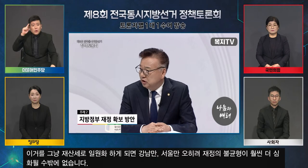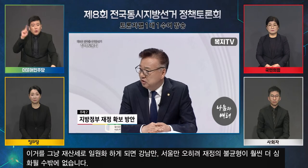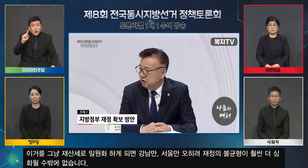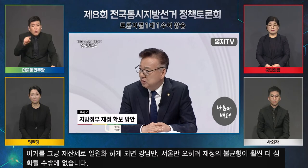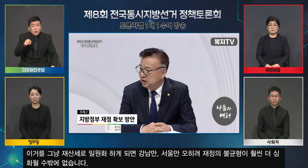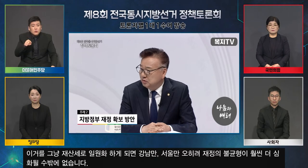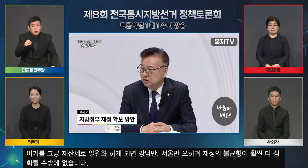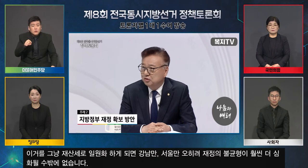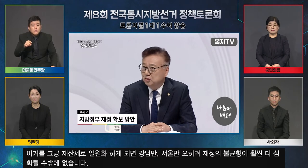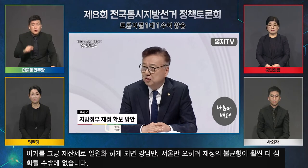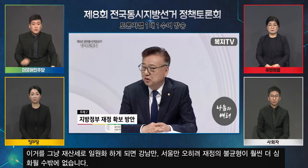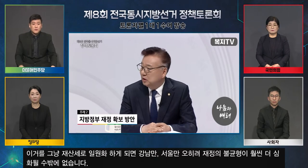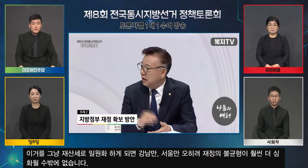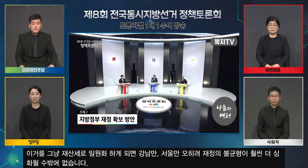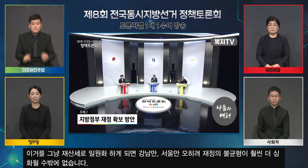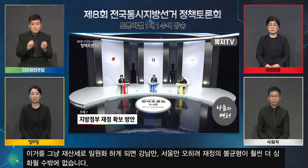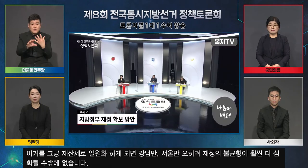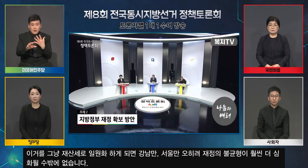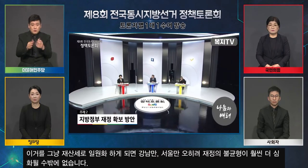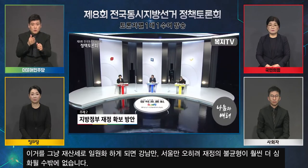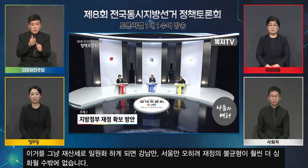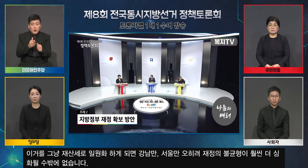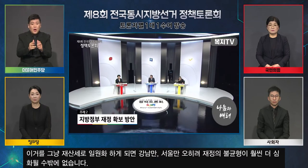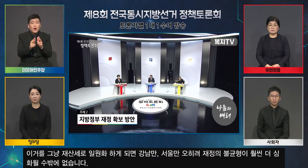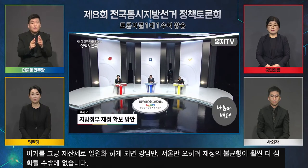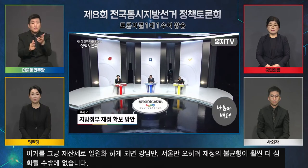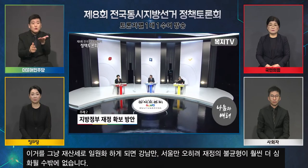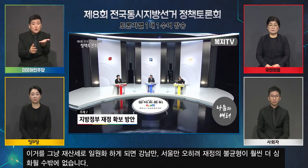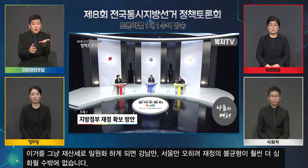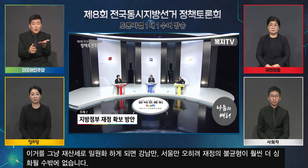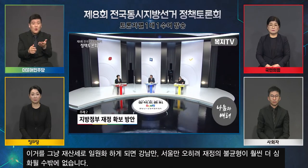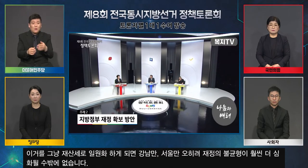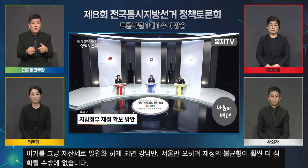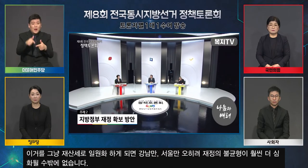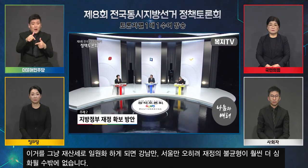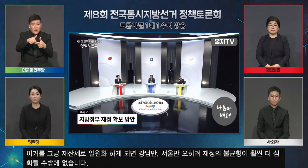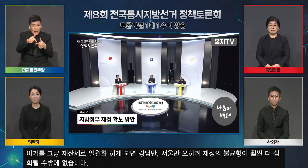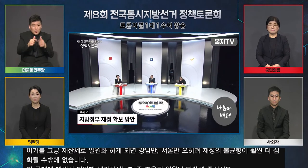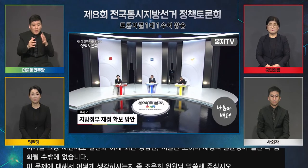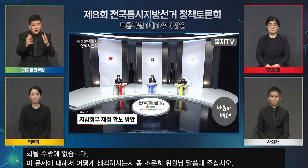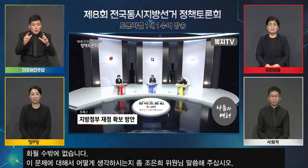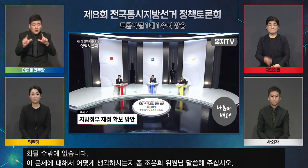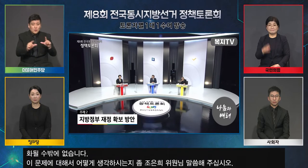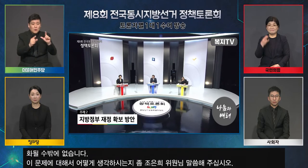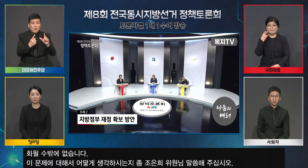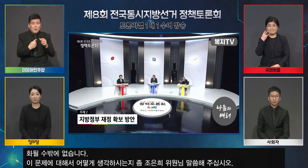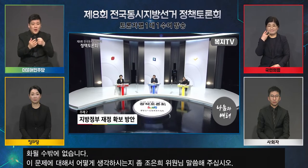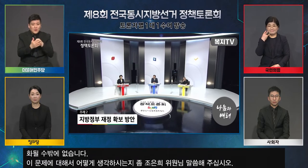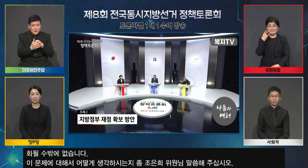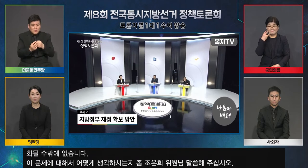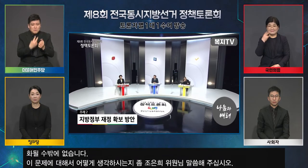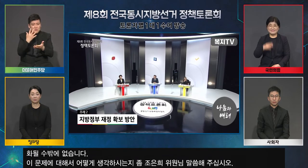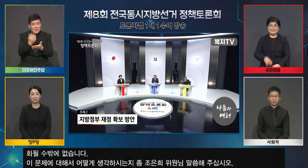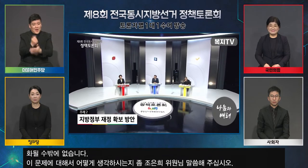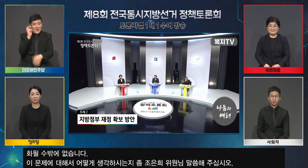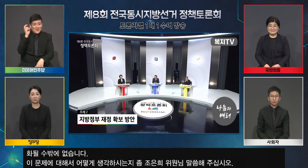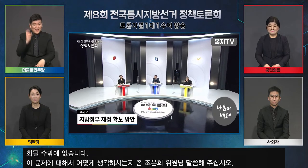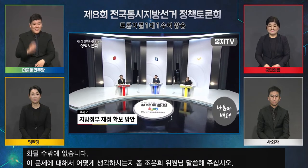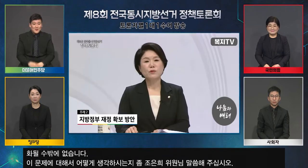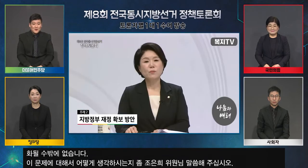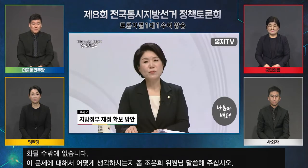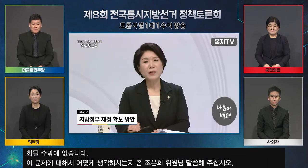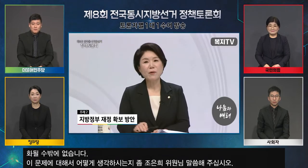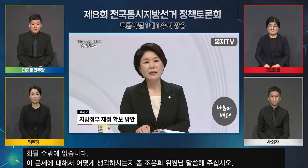조은희 의원님 말씀해 주십시오. 또 당사자시잖아요. 그쪽에 계셨으니까 더 잘하실 것 같아요. 저희는